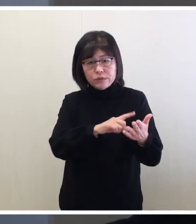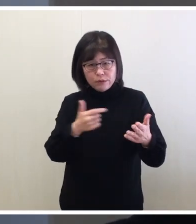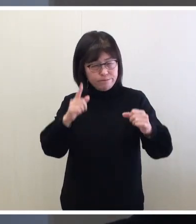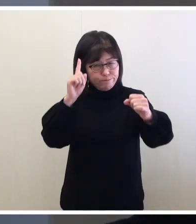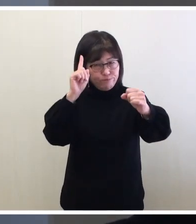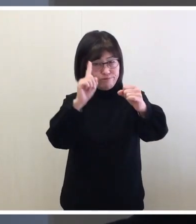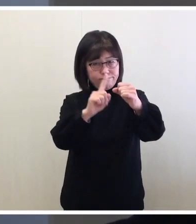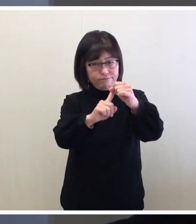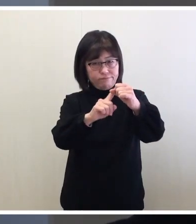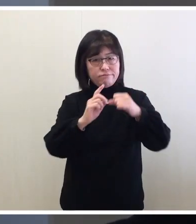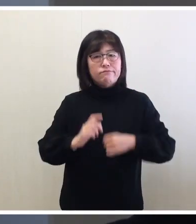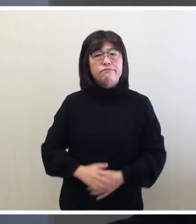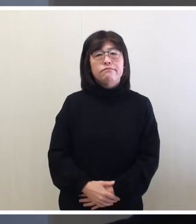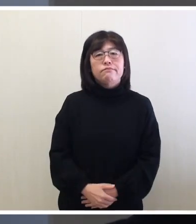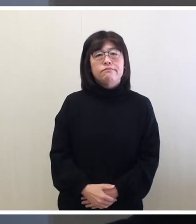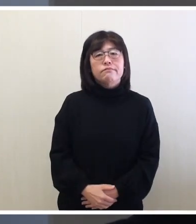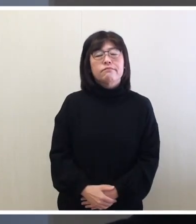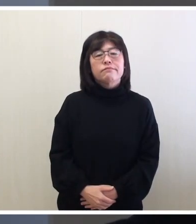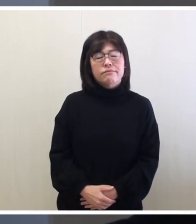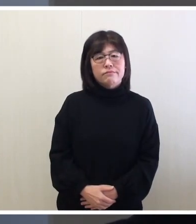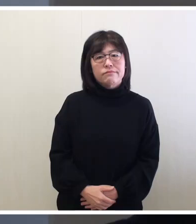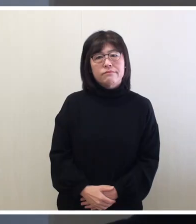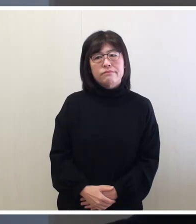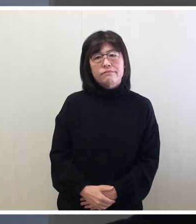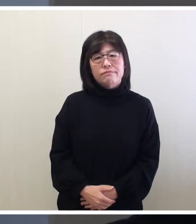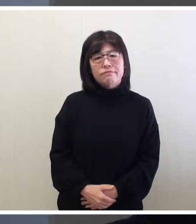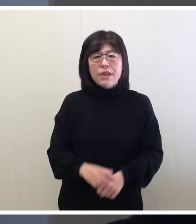値創造を目指します。